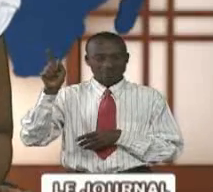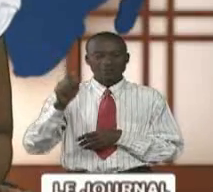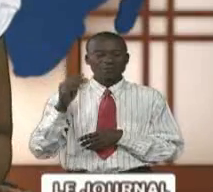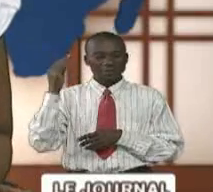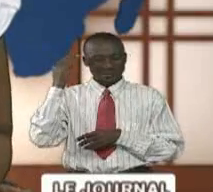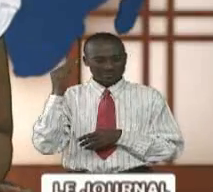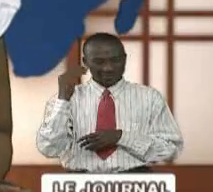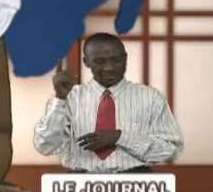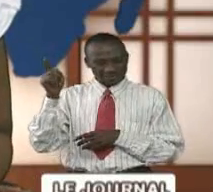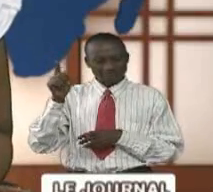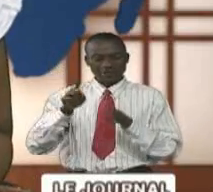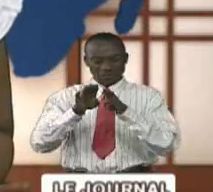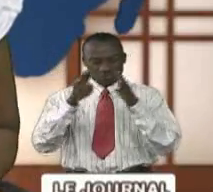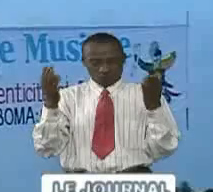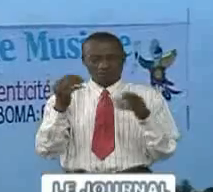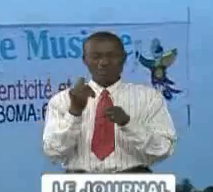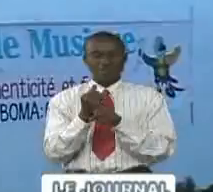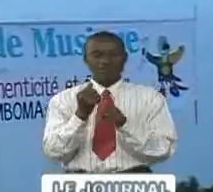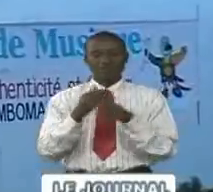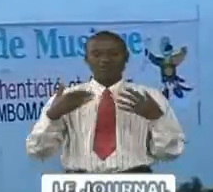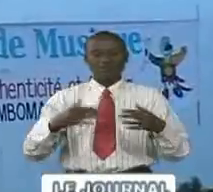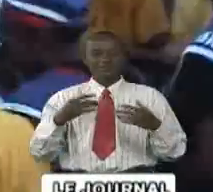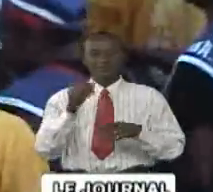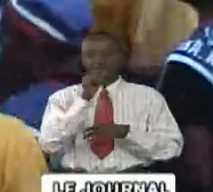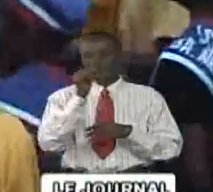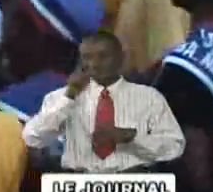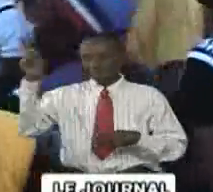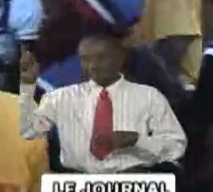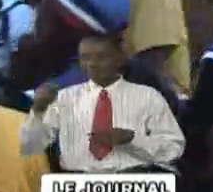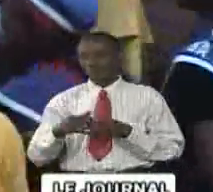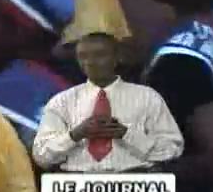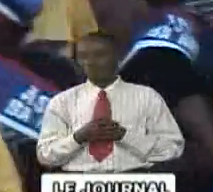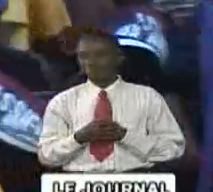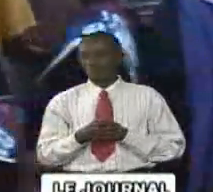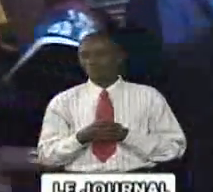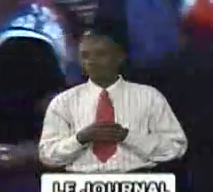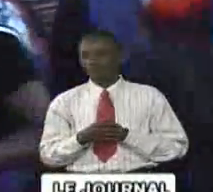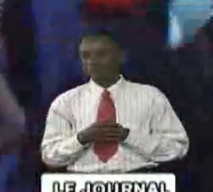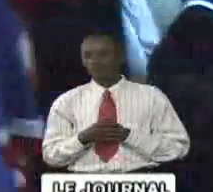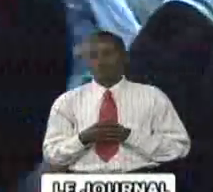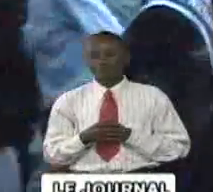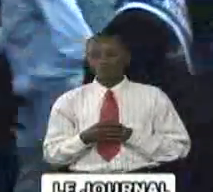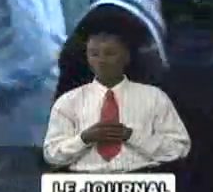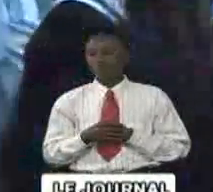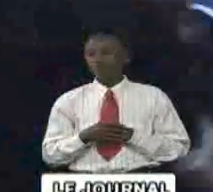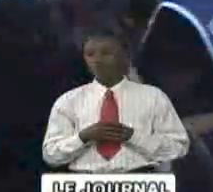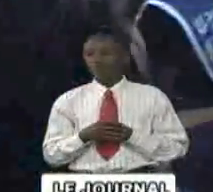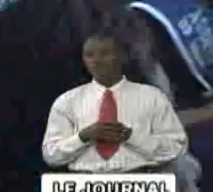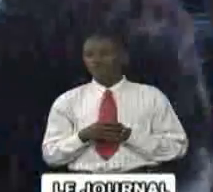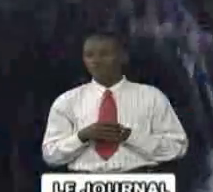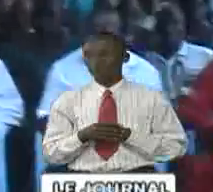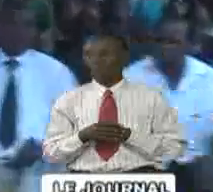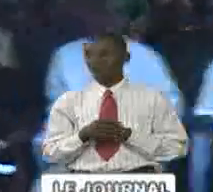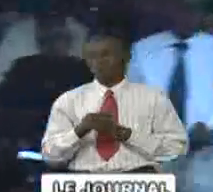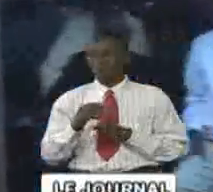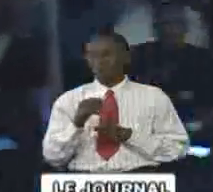les travaux, nous dit Fabrice Wanzenge. Le festival panafricain de la musique se veut être un creuset de la culture